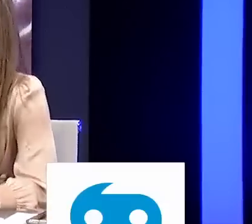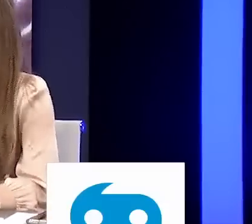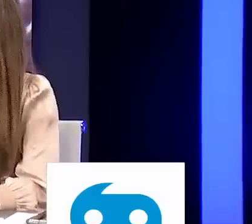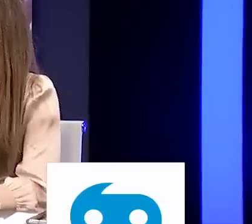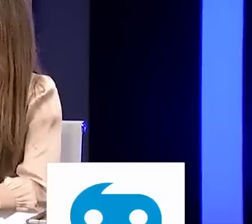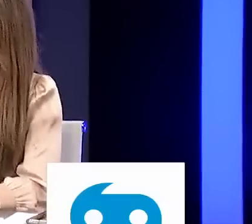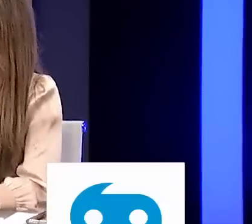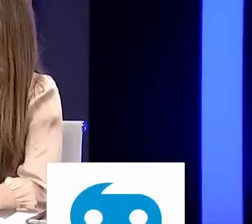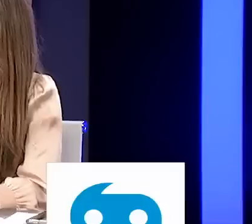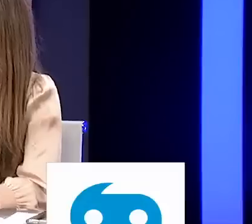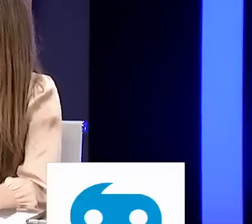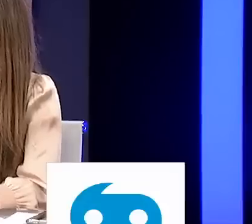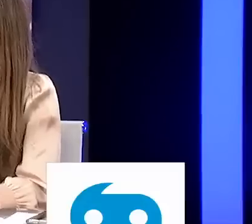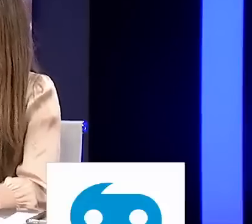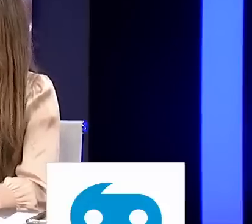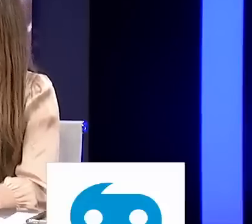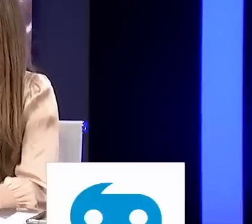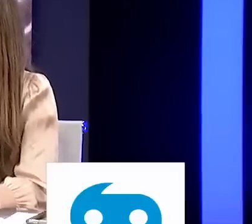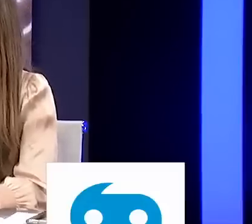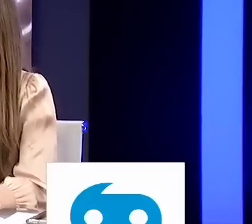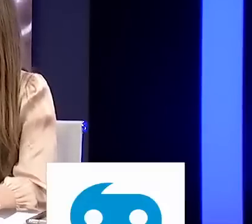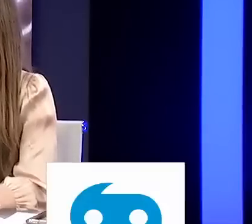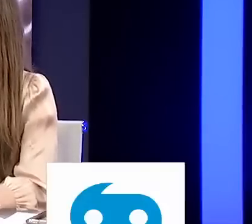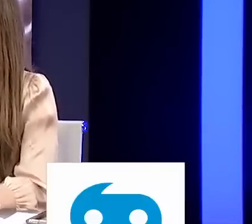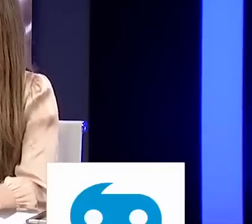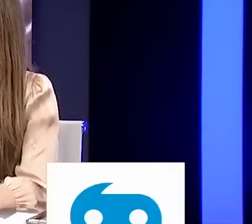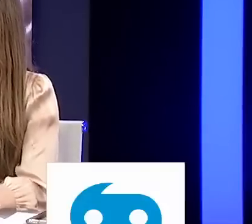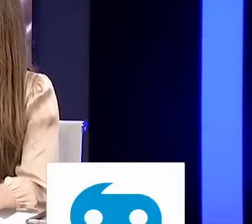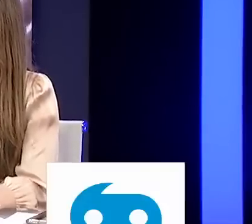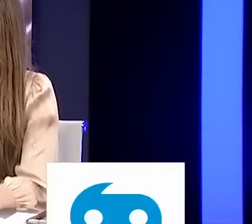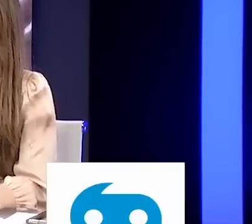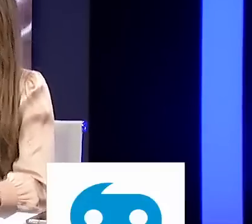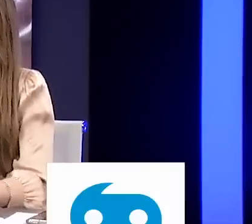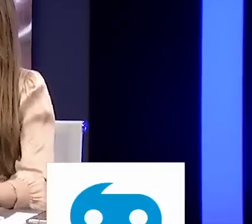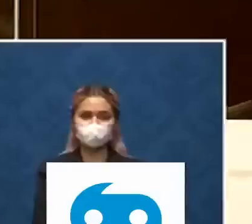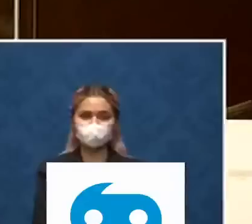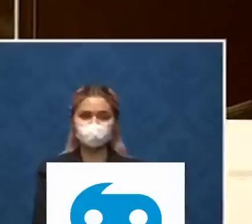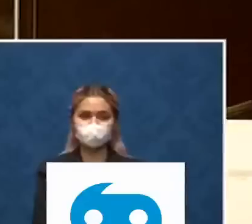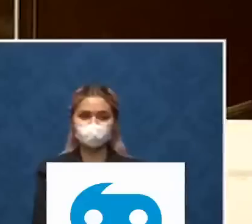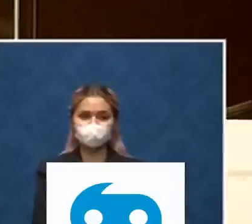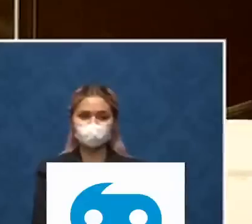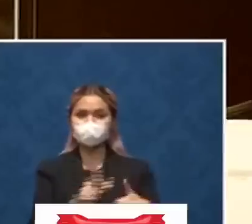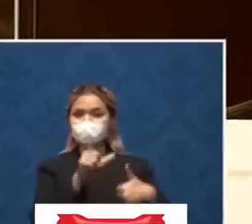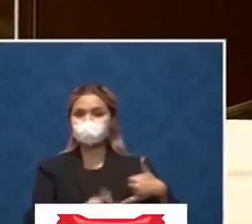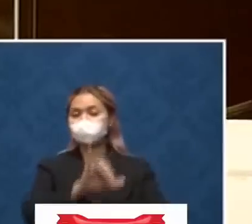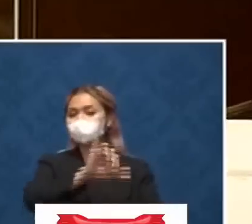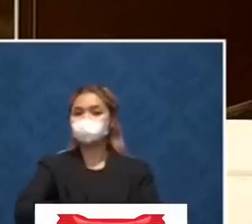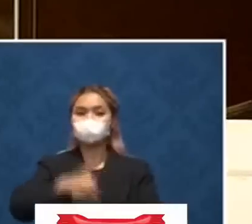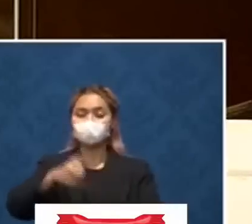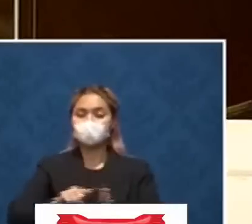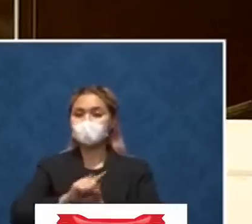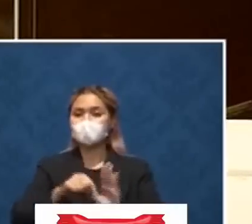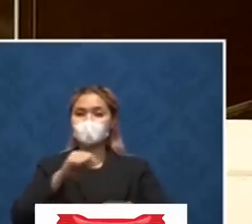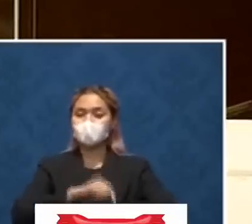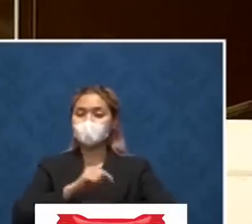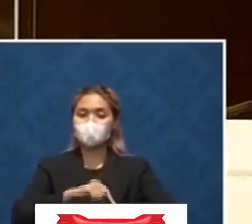152นะฮะของฝ่ายค้านเนี่ยนะฮะก็เป็นยติเรื่องของการเสนอแนะ รัฐบาลโดยไม่มีการลงมติแต่